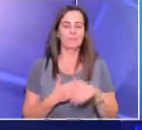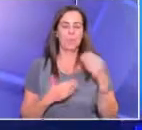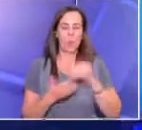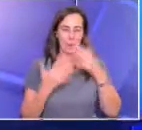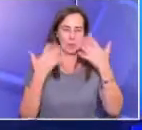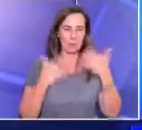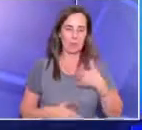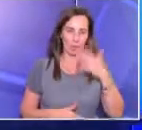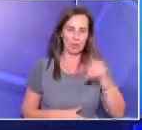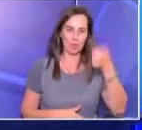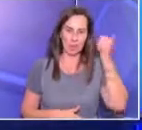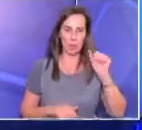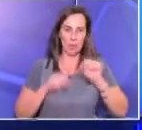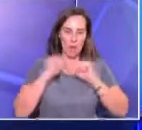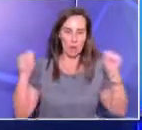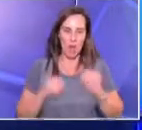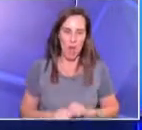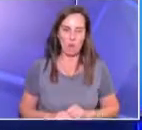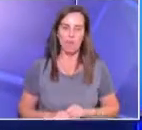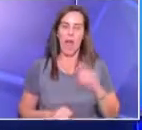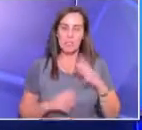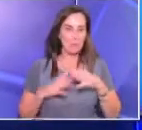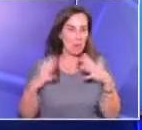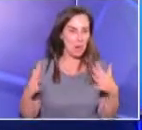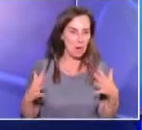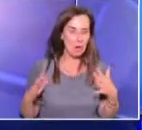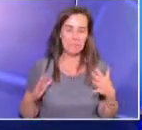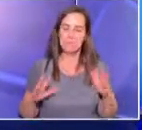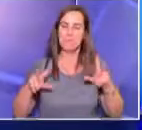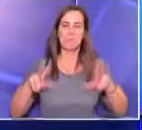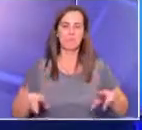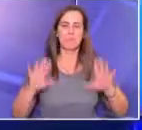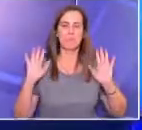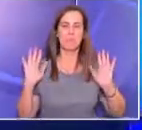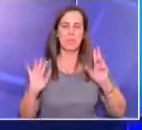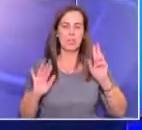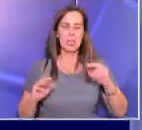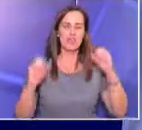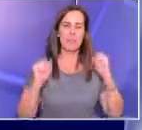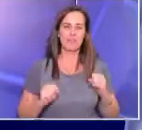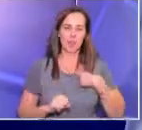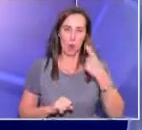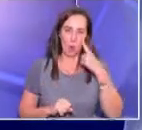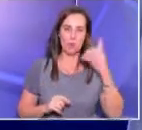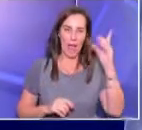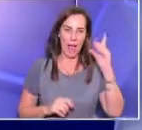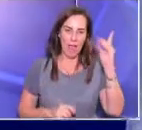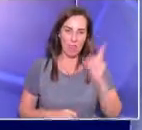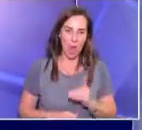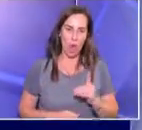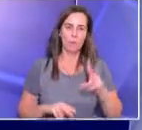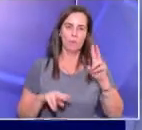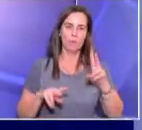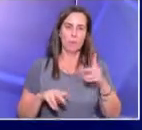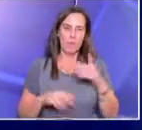שימוני, וגם הייתי שם אתמול בין היתר. אז בגדול, מה שהיה הוא שיהיה. כלומר, יש יציבות. אז אנחנו רואים שהדרום בגדול כנראה... יציבות